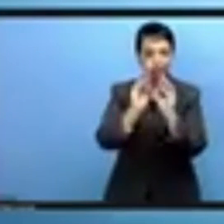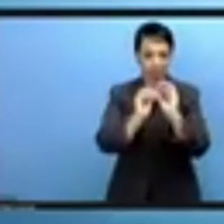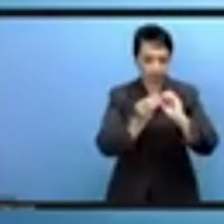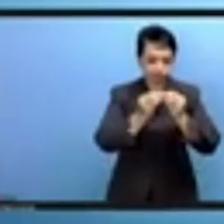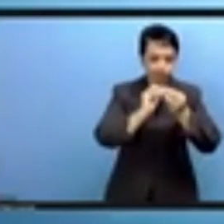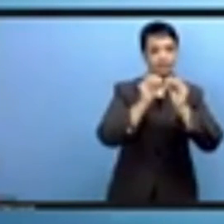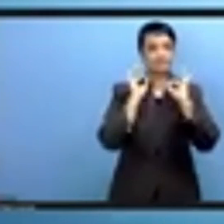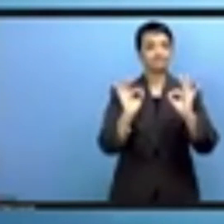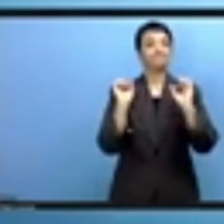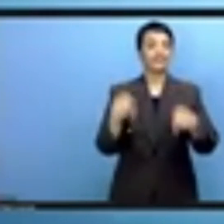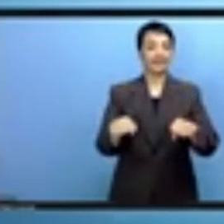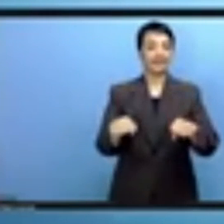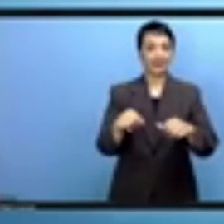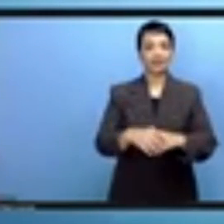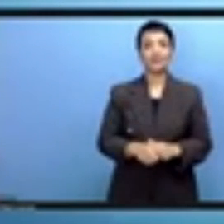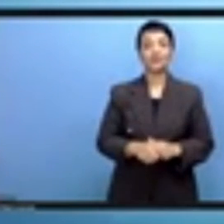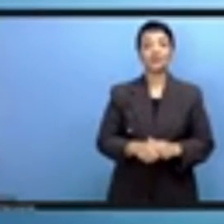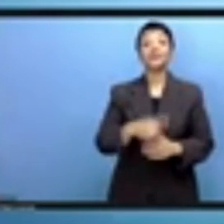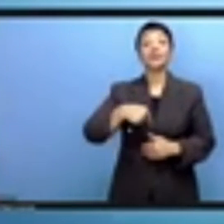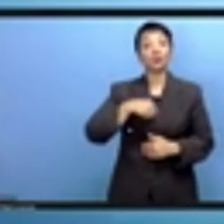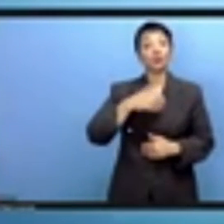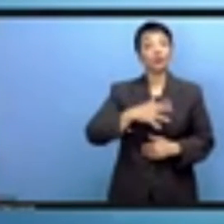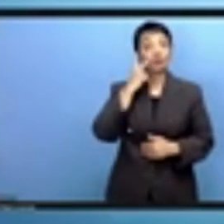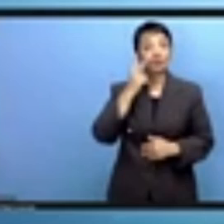而手段呢，应该是利用科技。